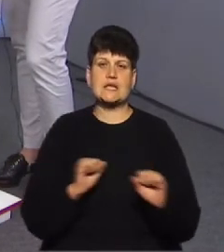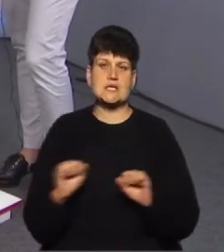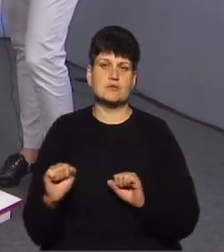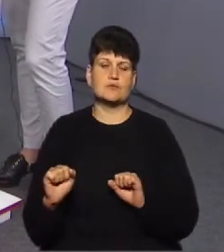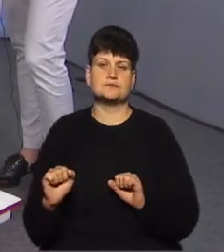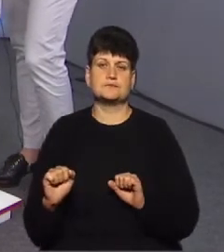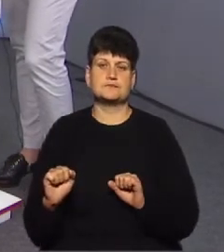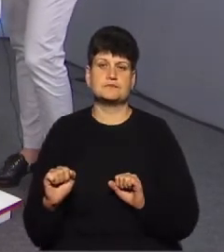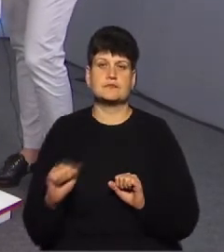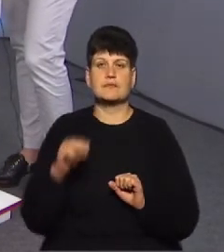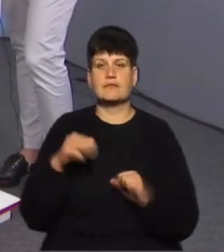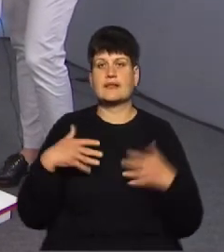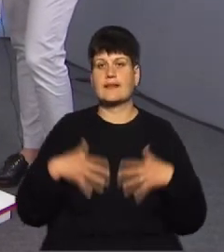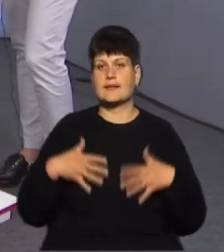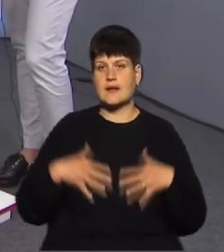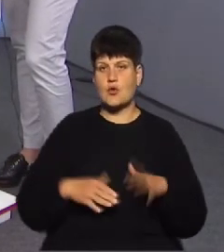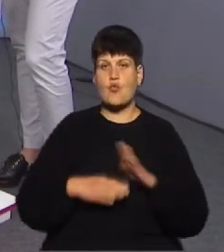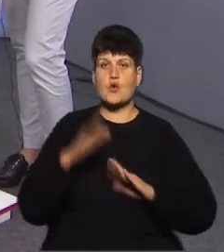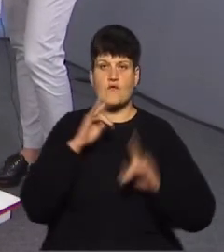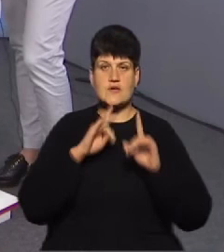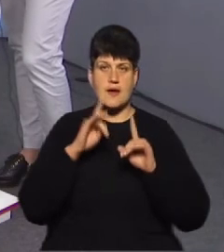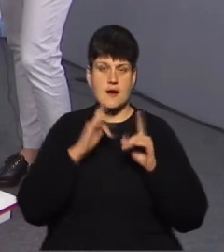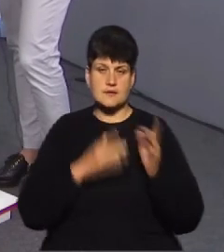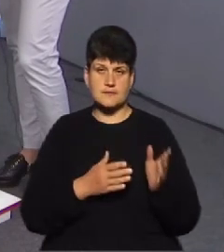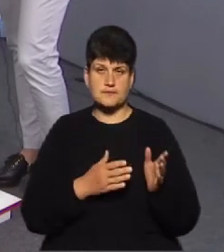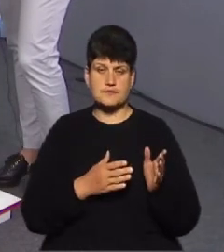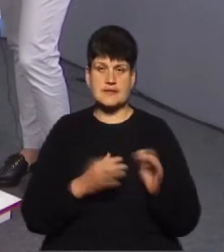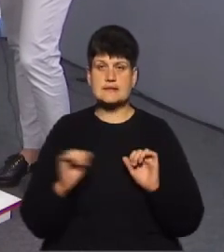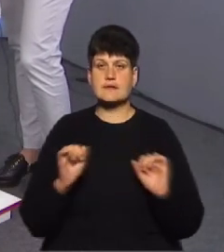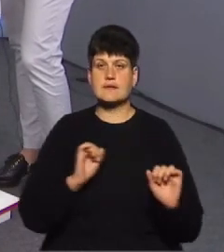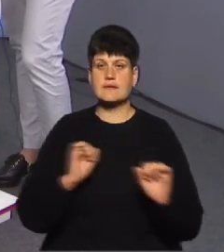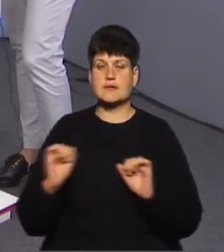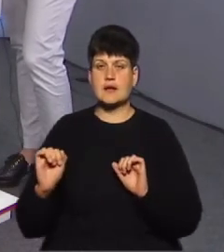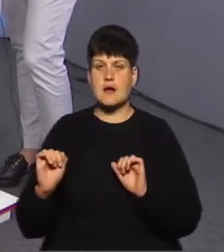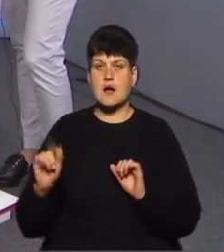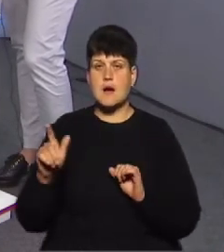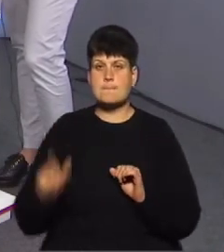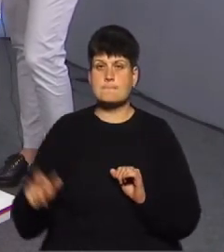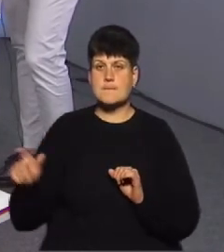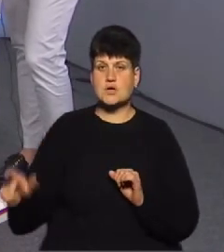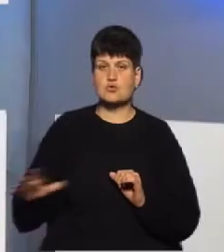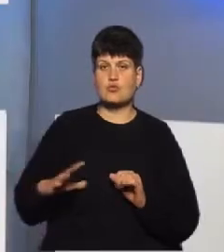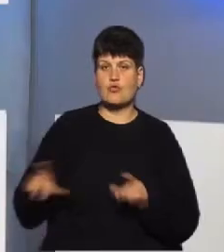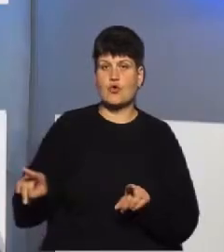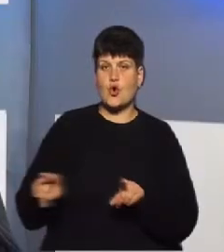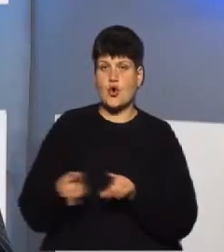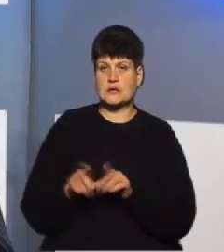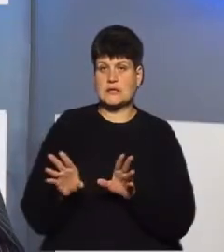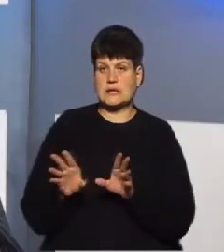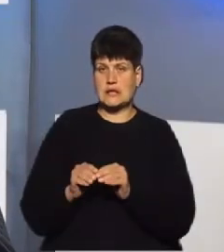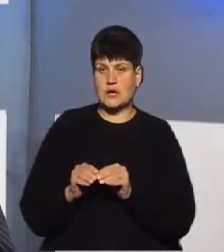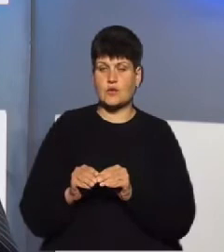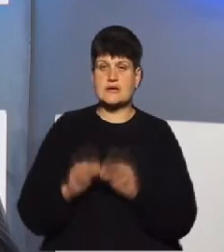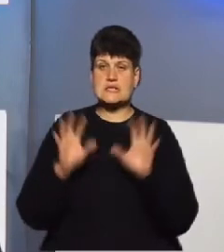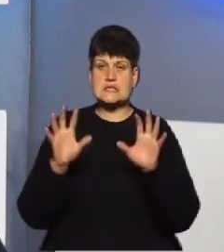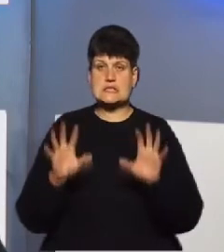татарів в Верховній Раді з керівниками, щоб був один закон. Співпрацю таку організувати. Співпраця і створення